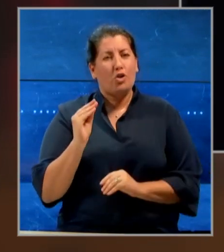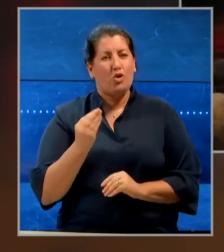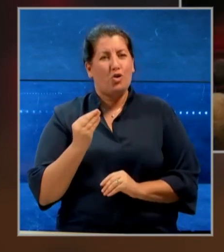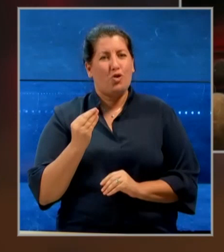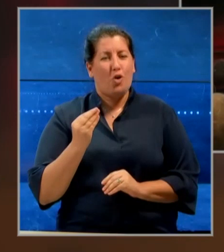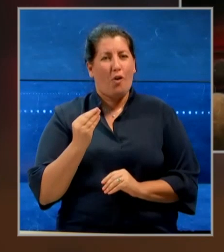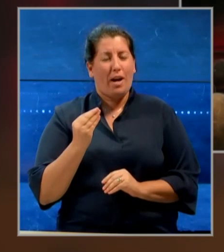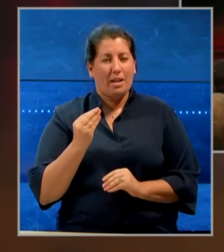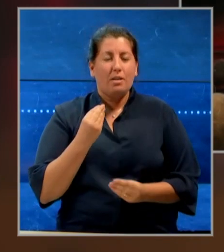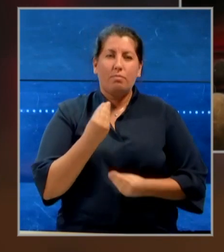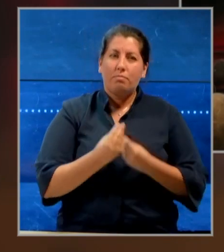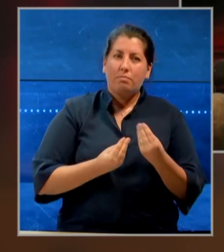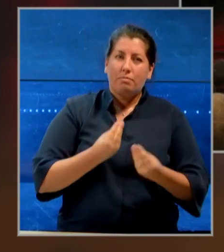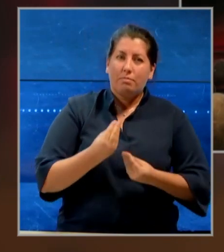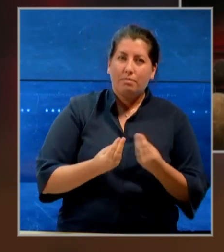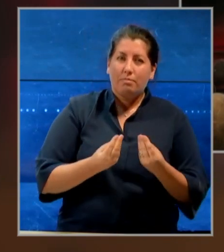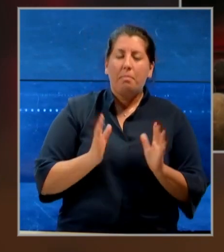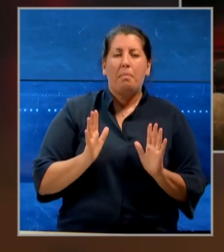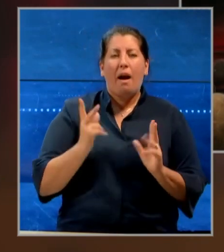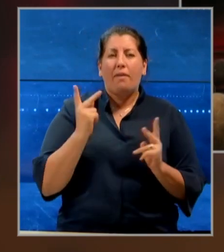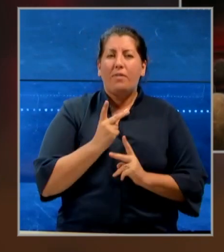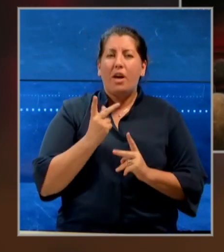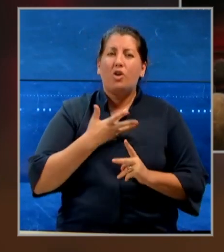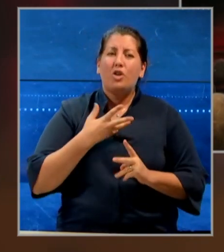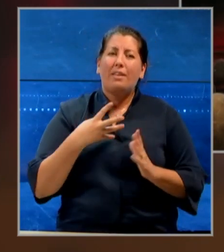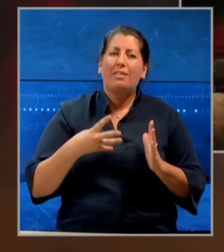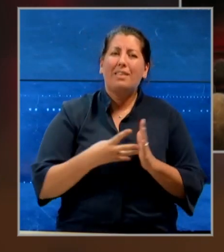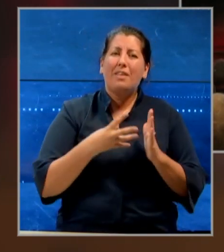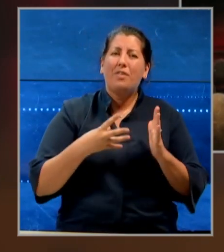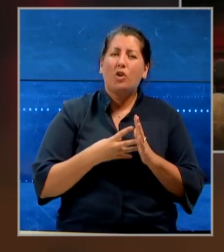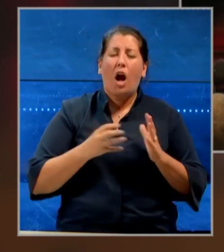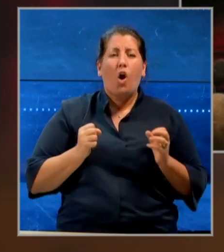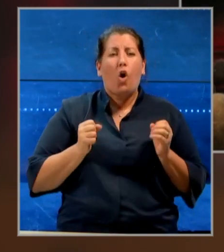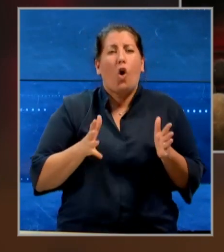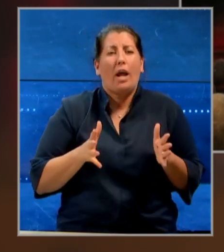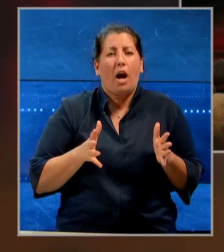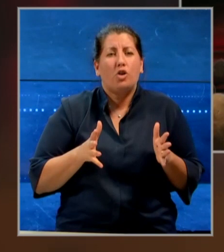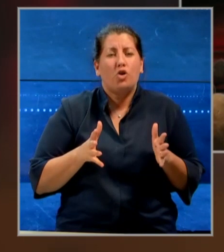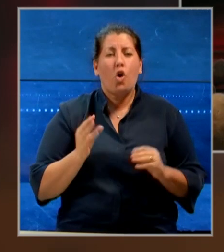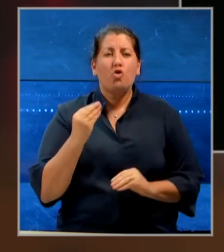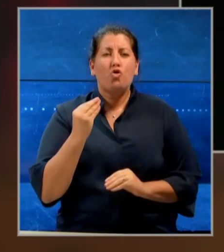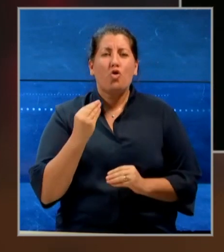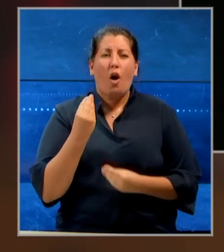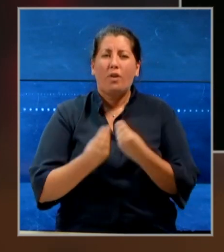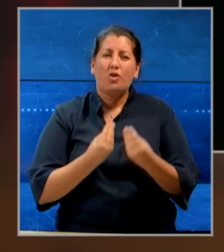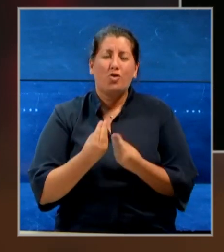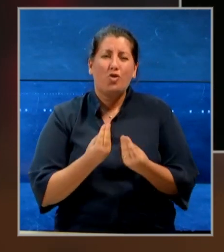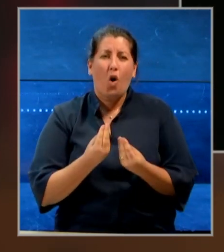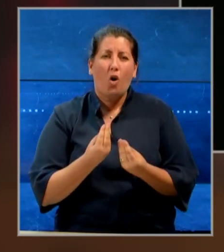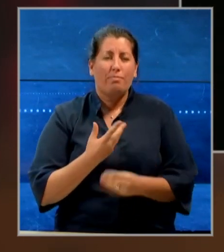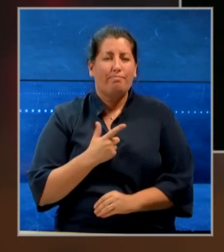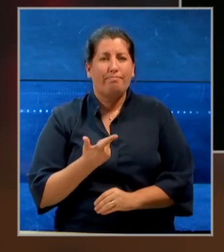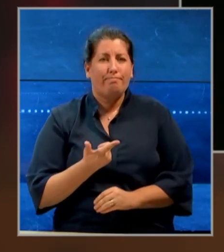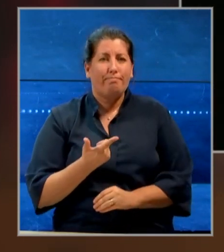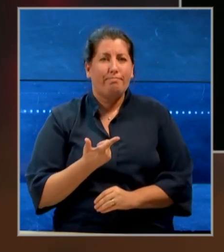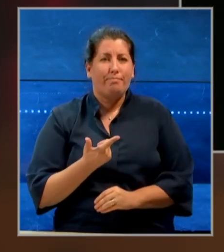anche economiche, però c'è questa difficoltà, oppure anche il coraggio di non far giocare i giovani? Ma soprattutto il coraggio. Io poi vengo dal